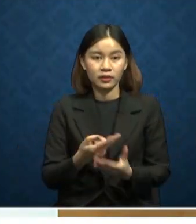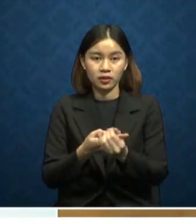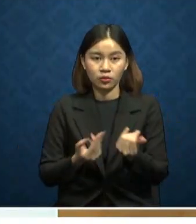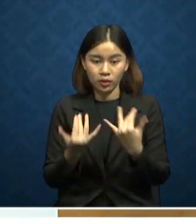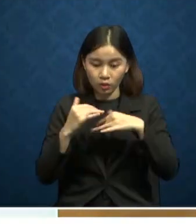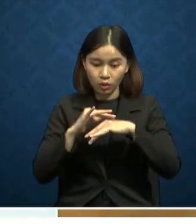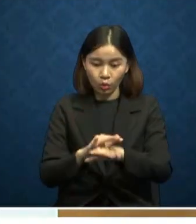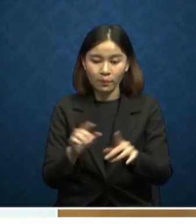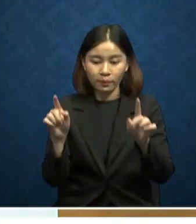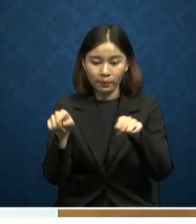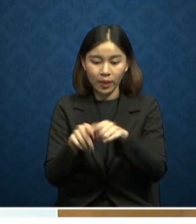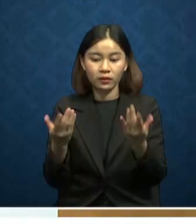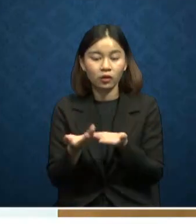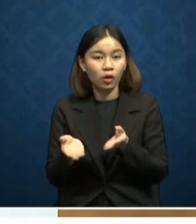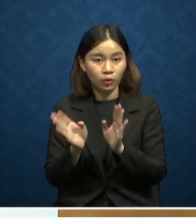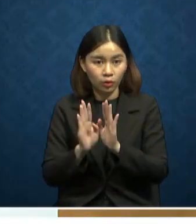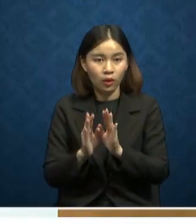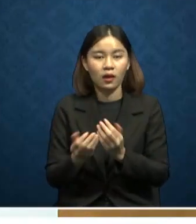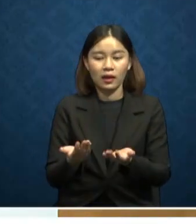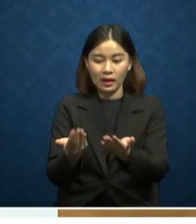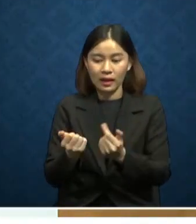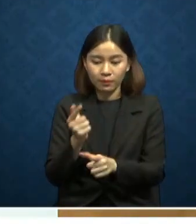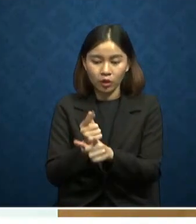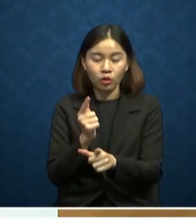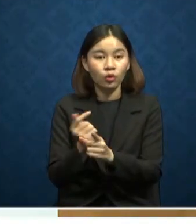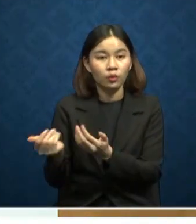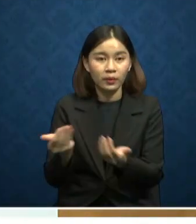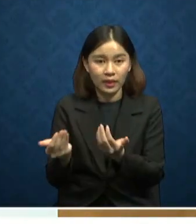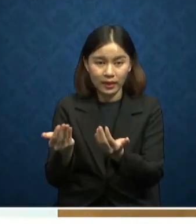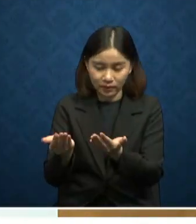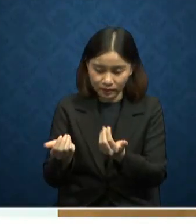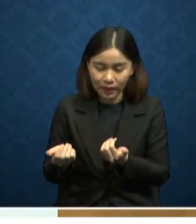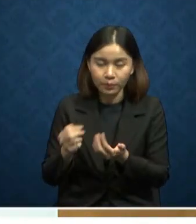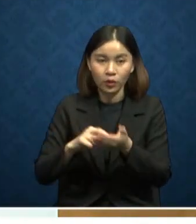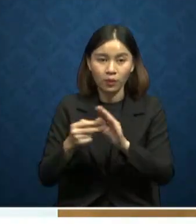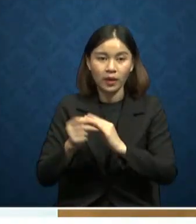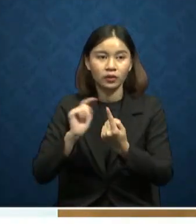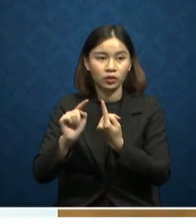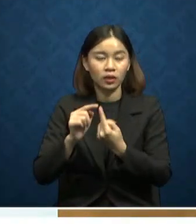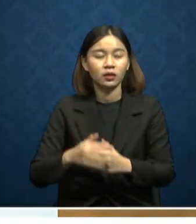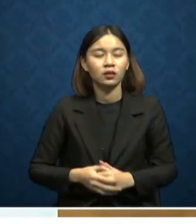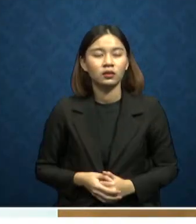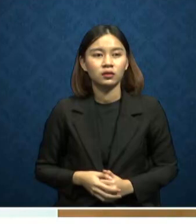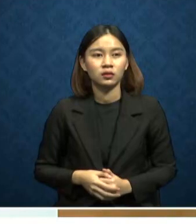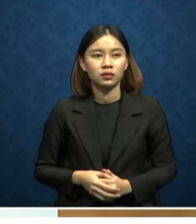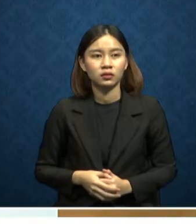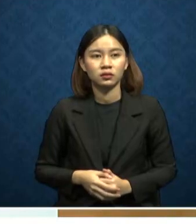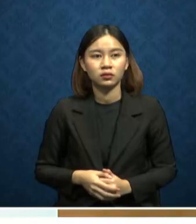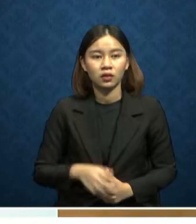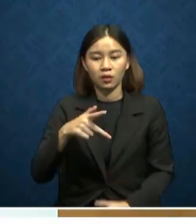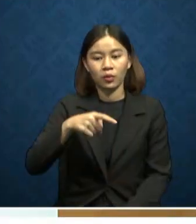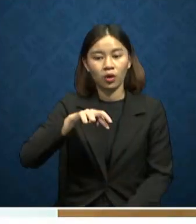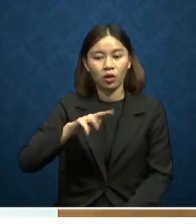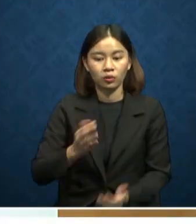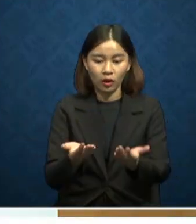ครอบครัวส่วนในเรื่องของบุตรบุญธรรมนั้นยังคงเป็นเรื่องของเอ่อการพรบ